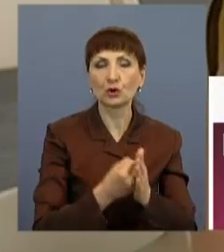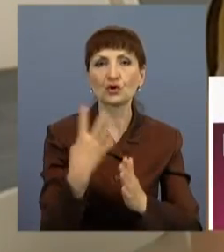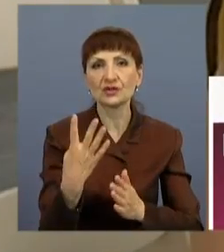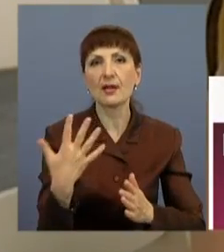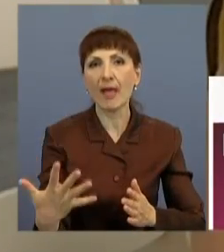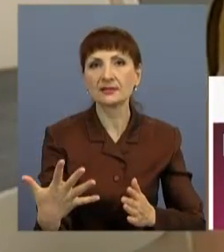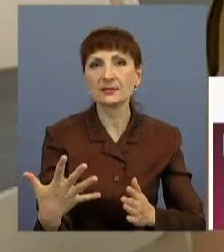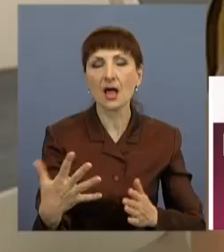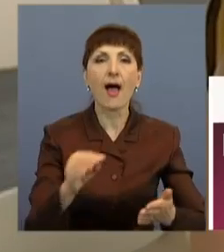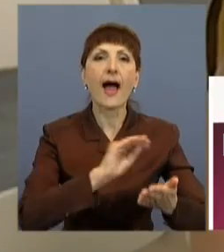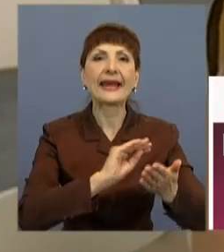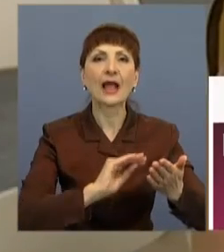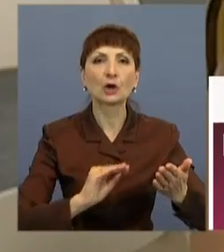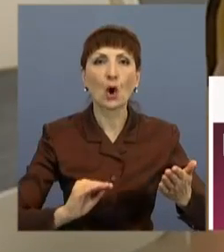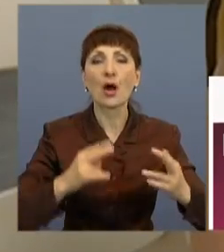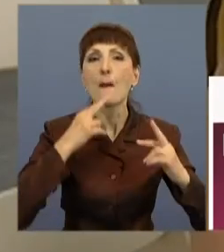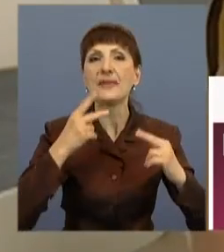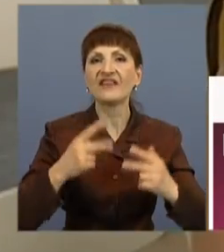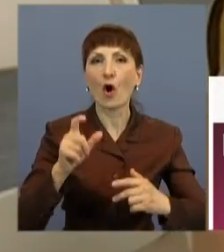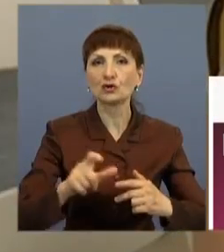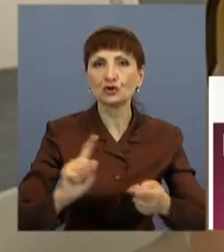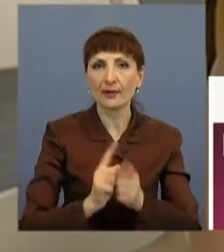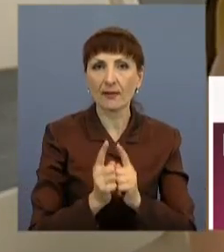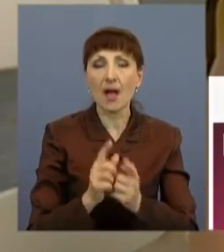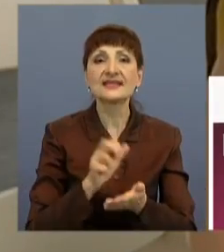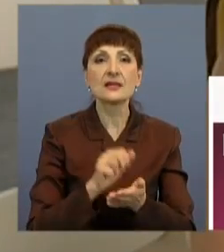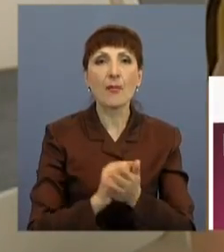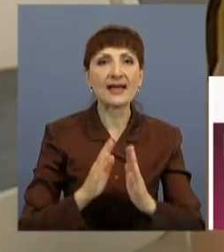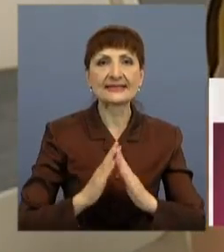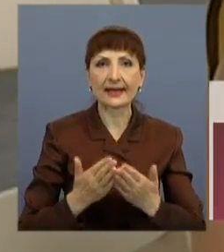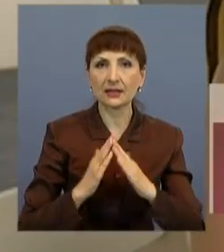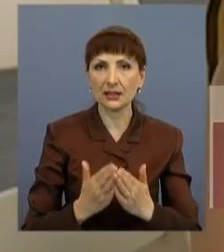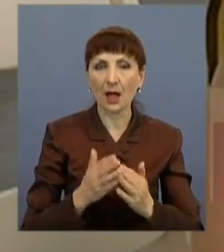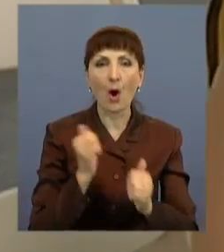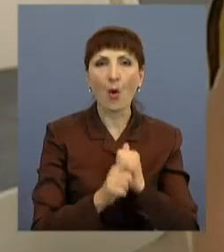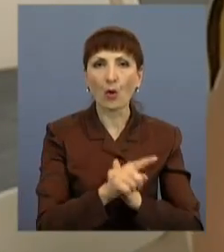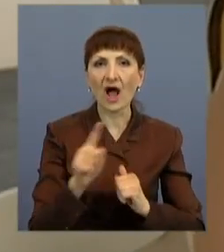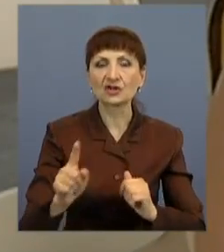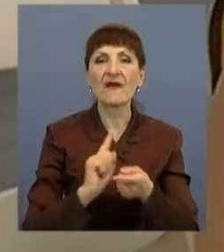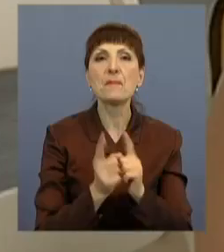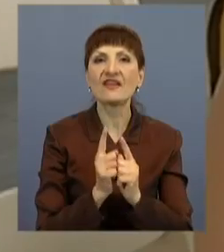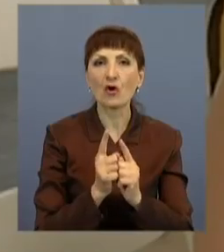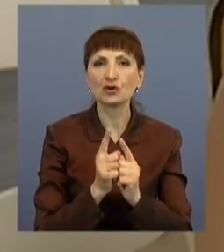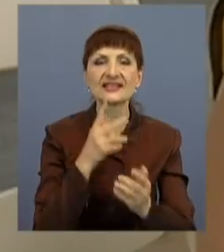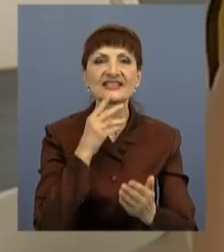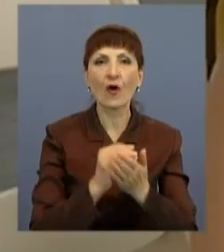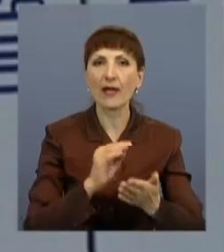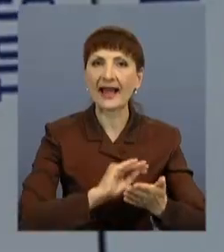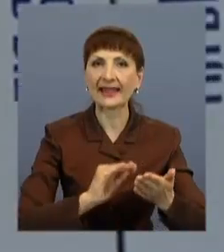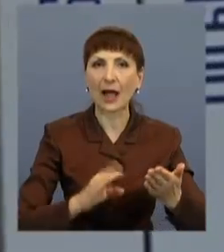2 до 4-5 редакторов, переводчиков занимаются книгой. У каждого переводчика свой